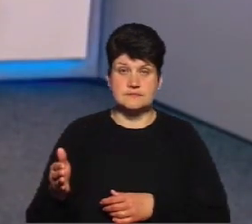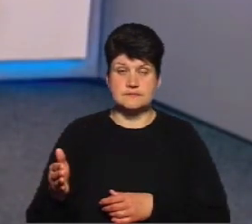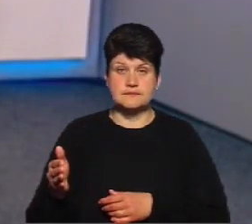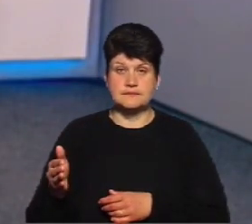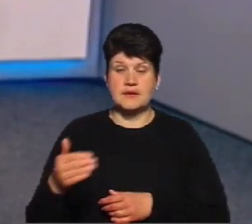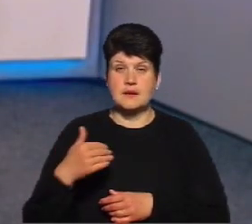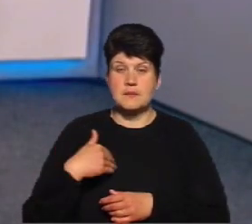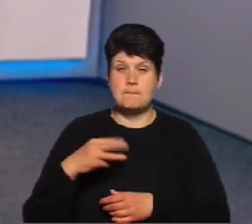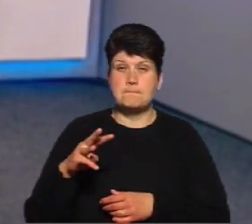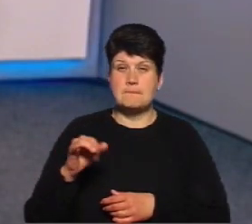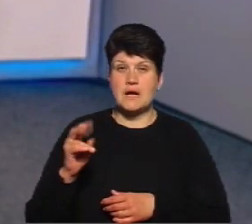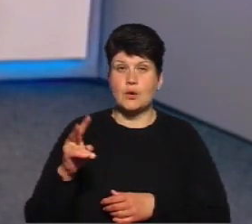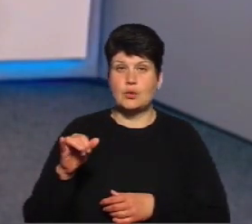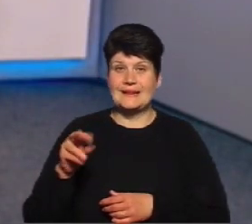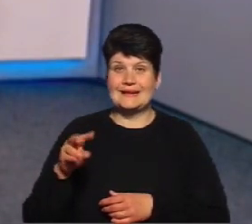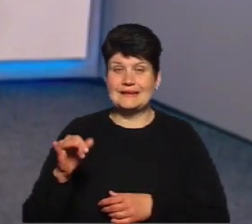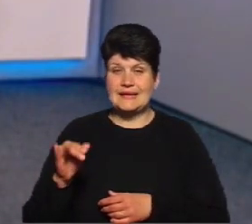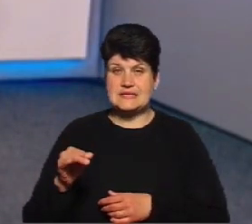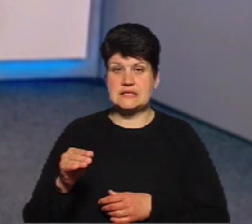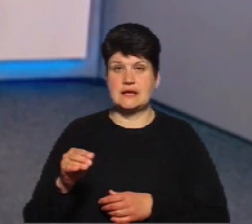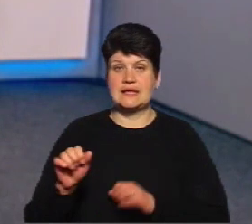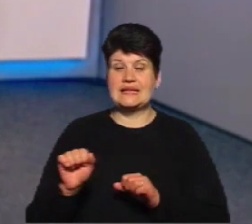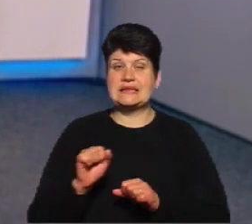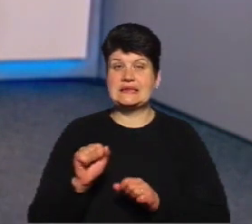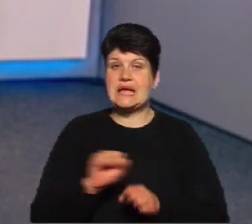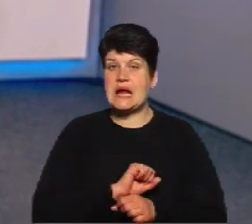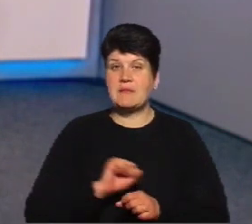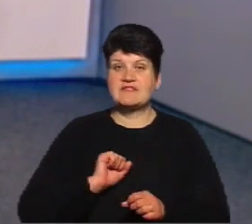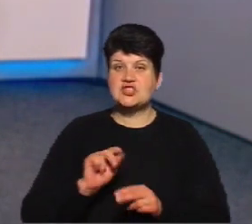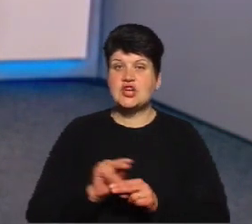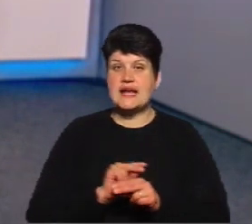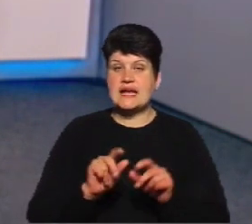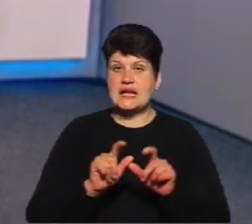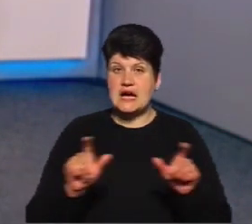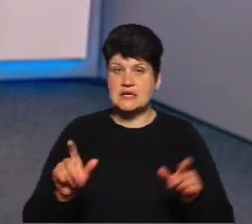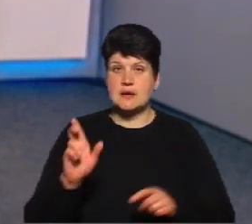Миколинецька фізіотерапевтична лікарня, Більче Золотецька